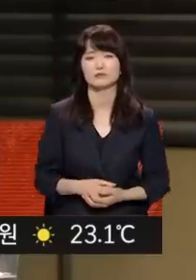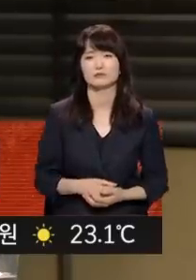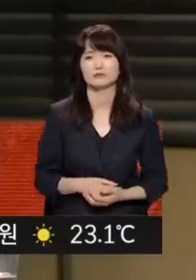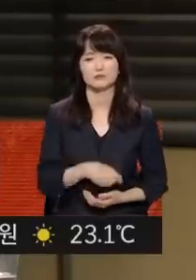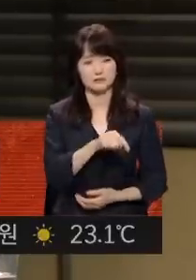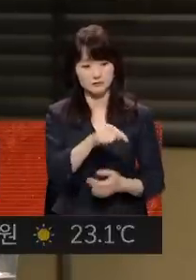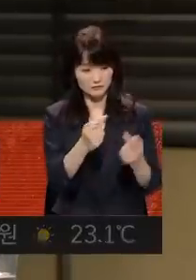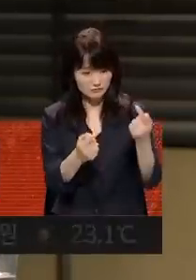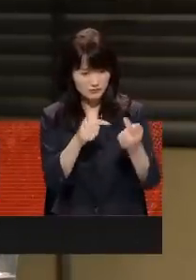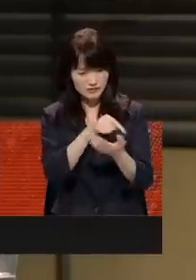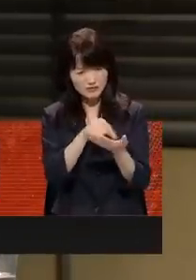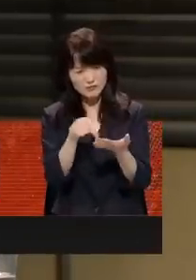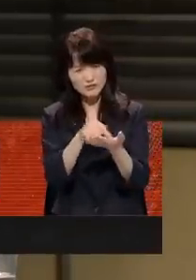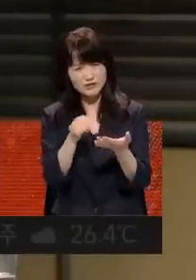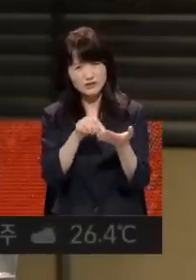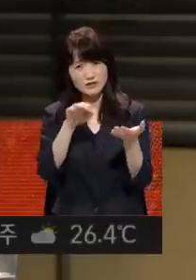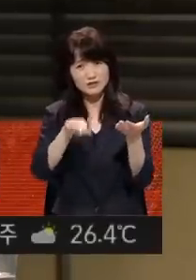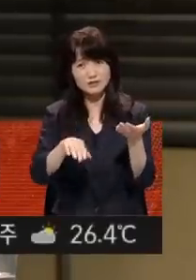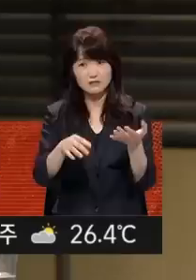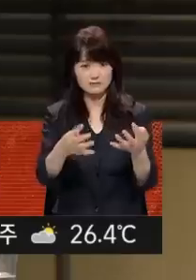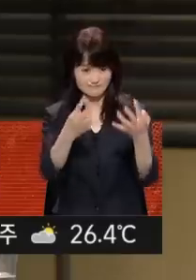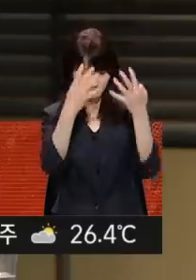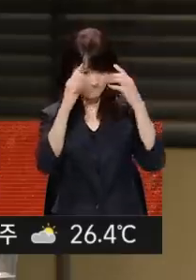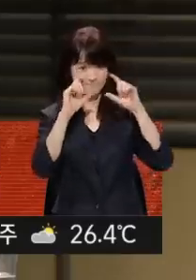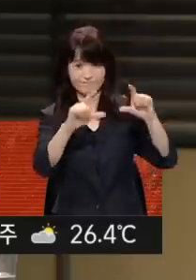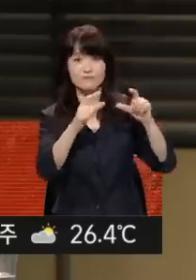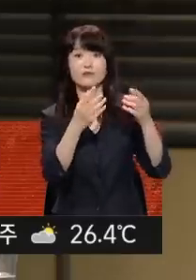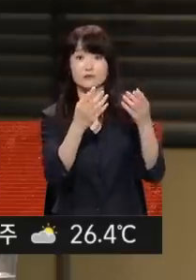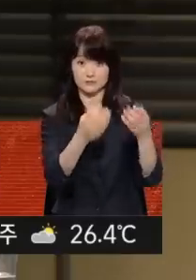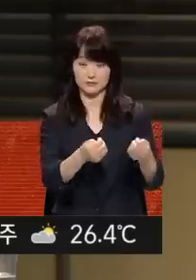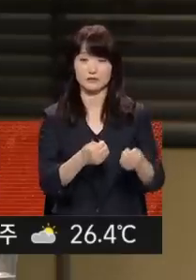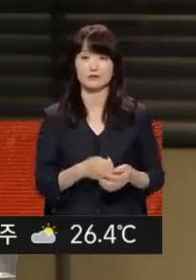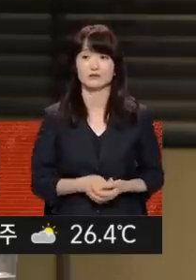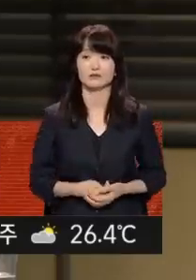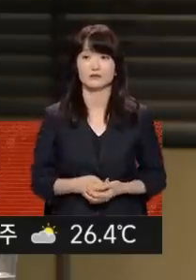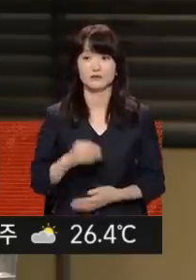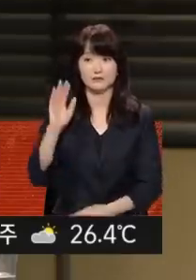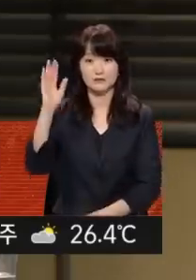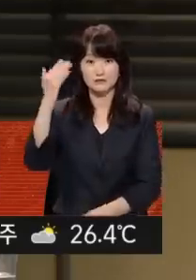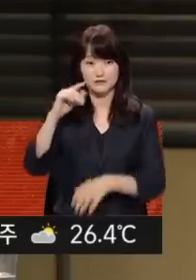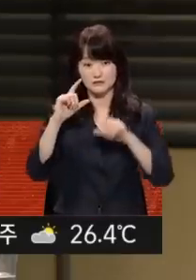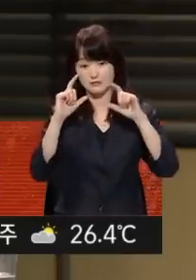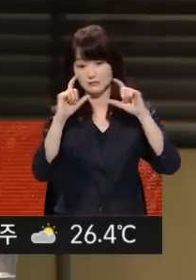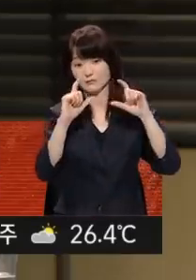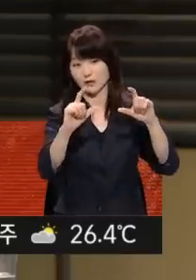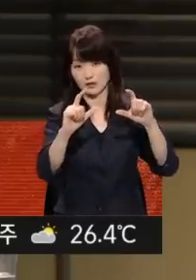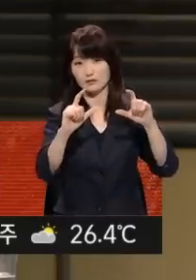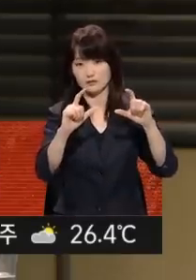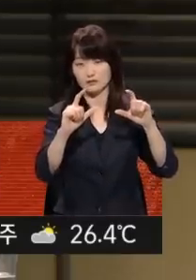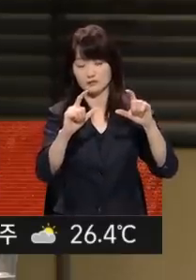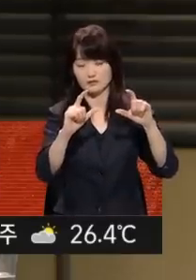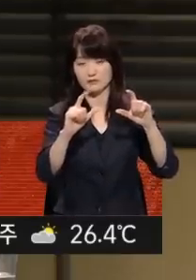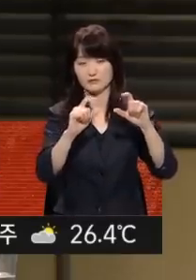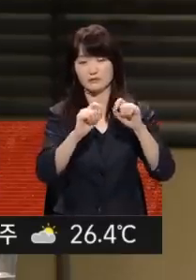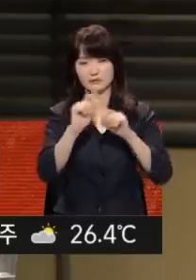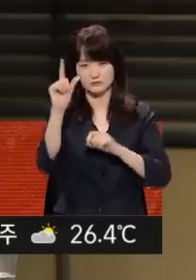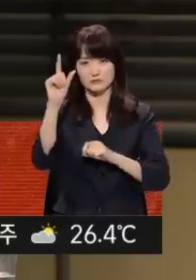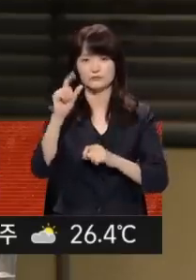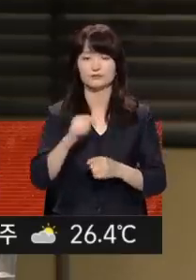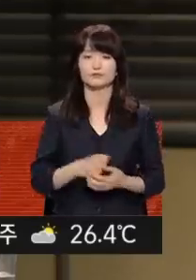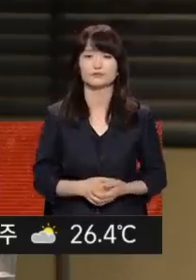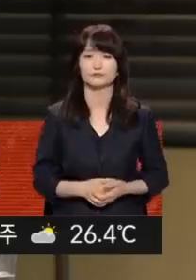이거보다 피해 정도가 훨씬 낮아도 실형 선고되는게 굉장히 많습니다 특히 또 판결에 경영이 그렇고 그런데 지금이